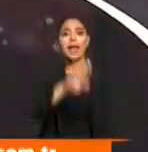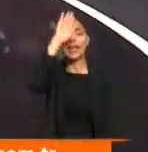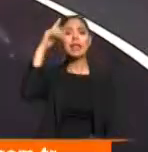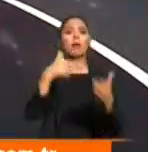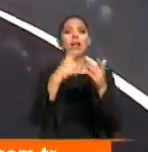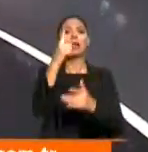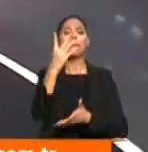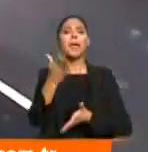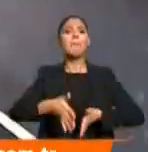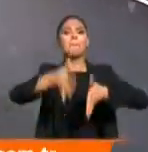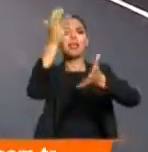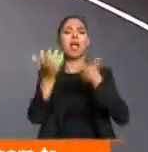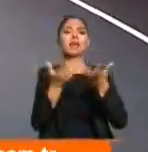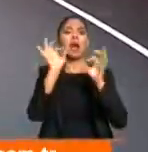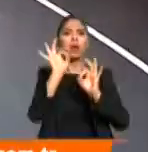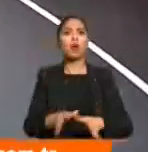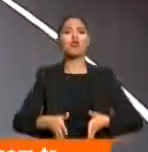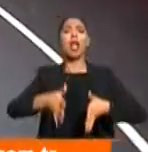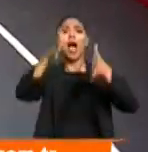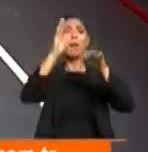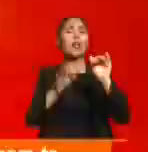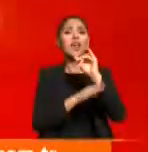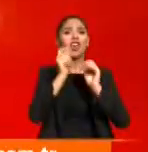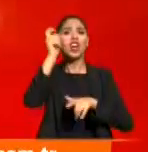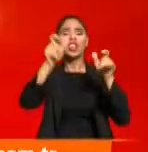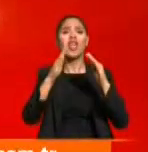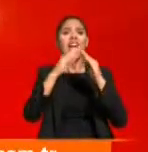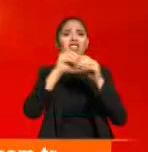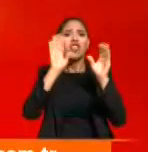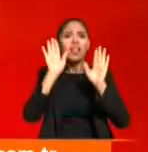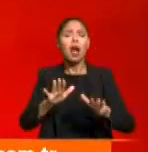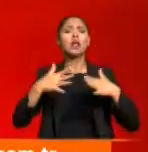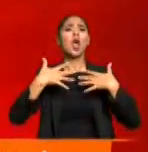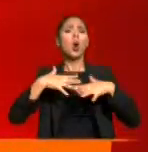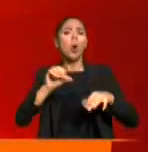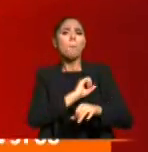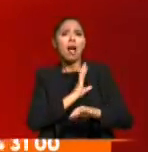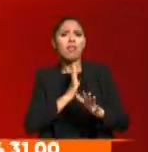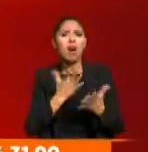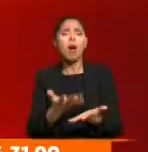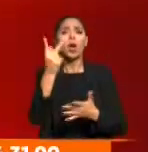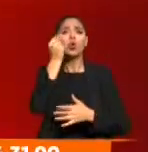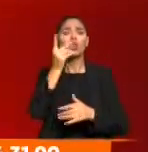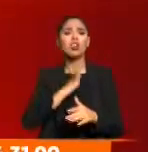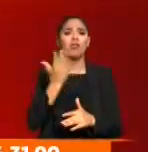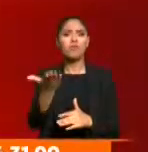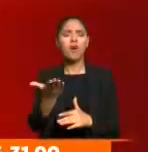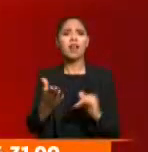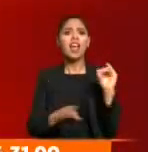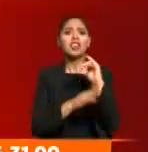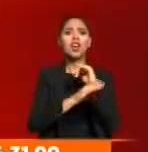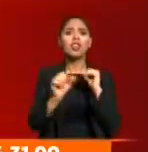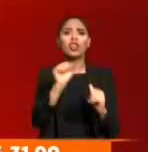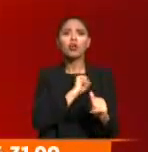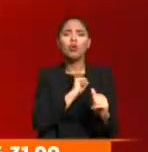İstanbul Kadıköy'de bir binada yangın çıktı. Apartman sakinleri evlerinde mahsur kaldı. Korktular, panik oldular ama içlerinde 3 kişi vardı ki